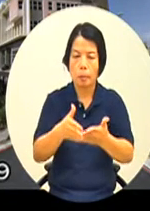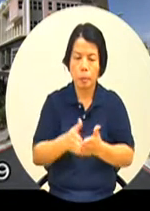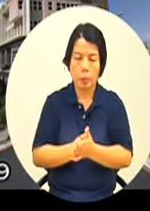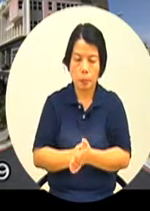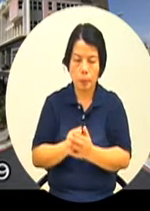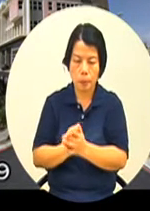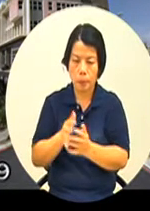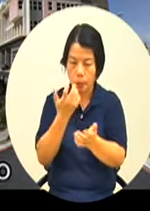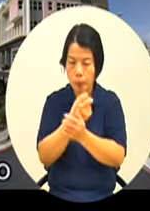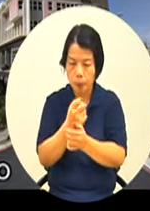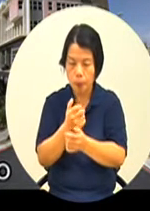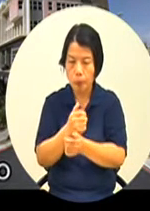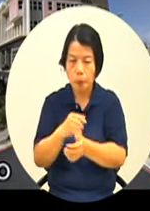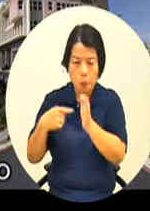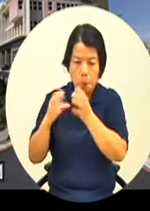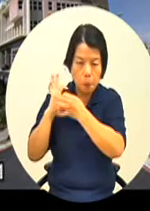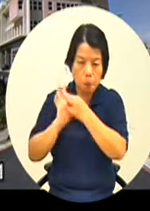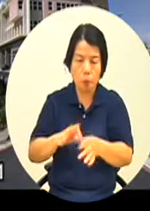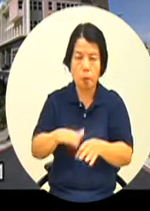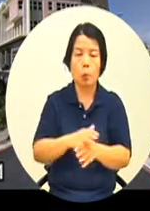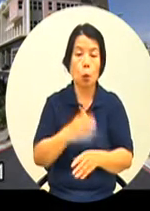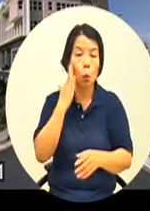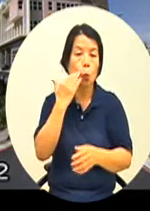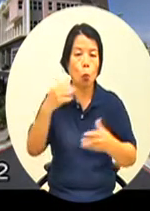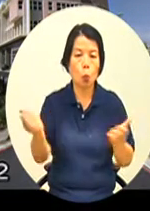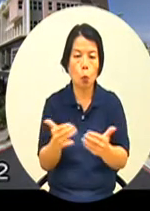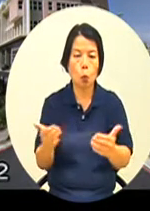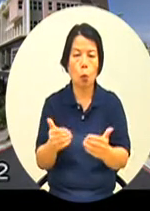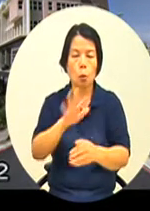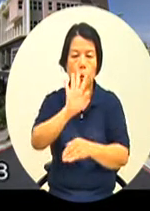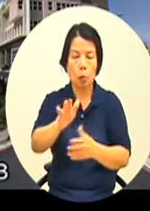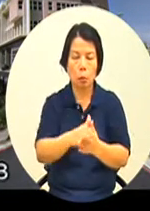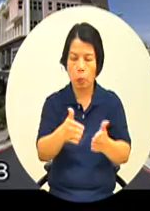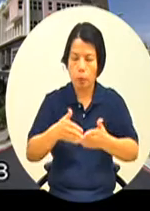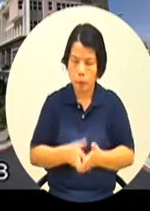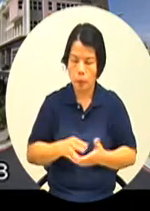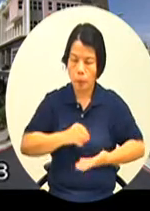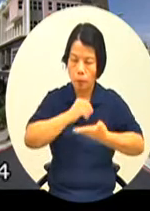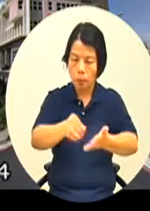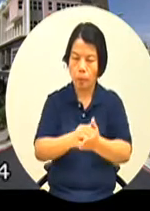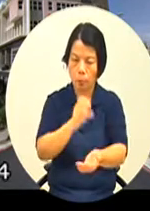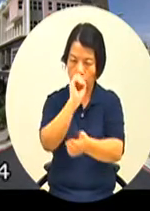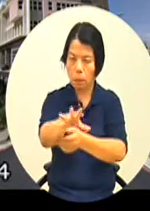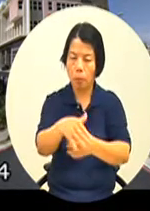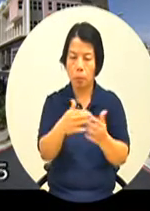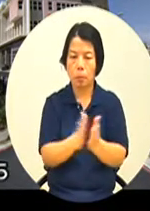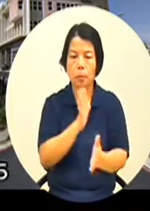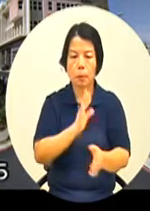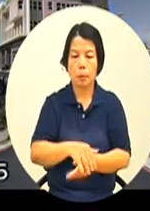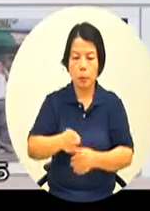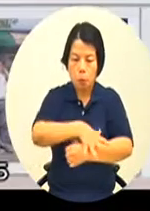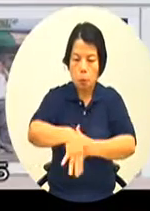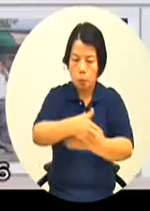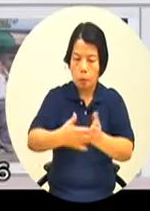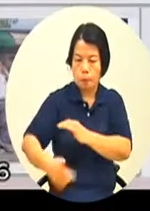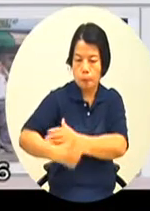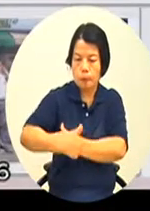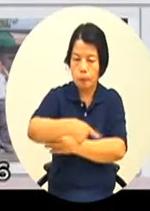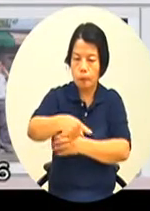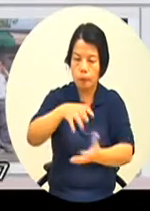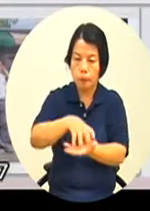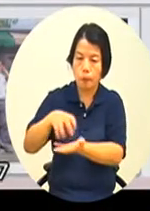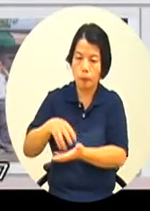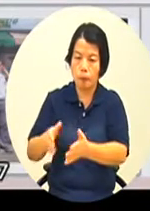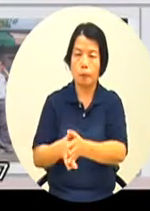踪，若有问题就立即提出警示，以督促各机关加速办理。在